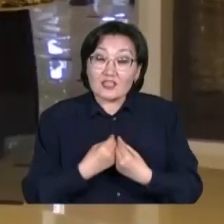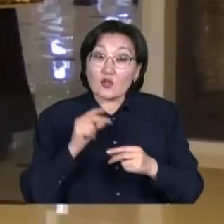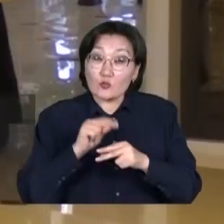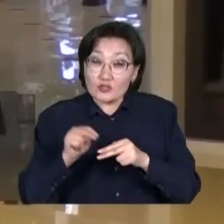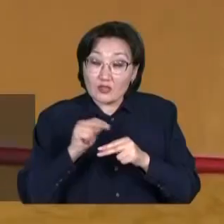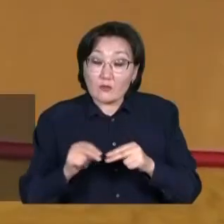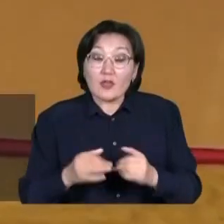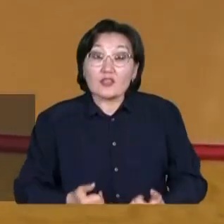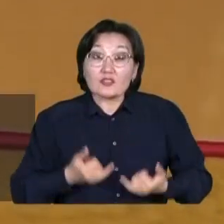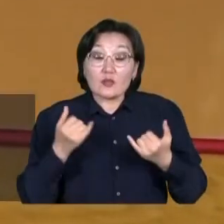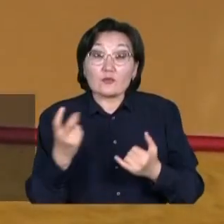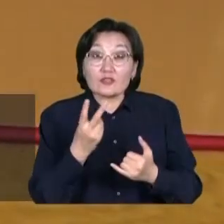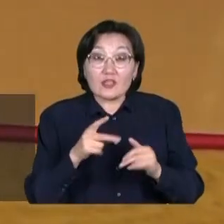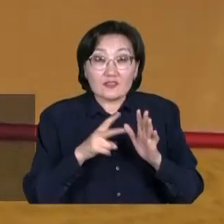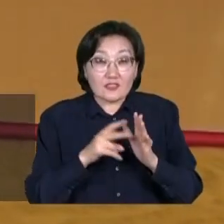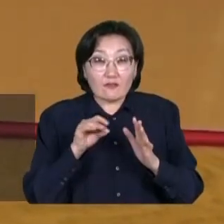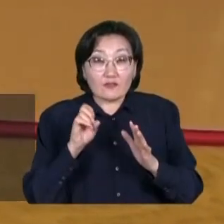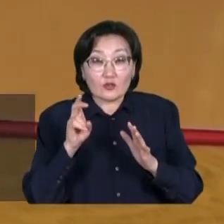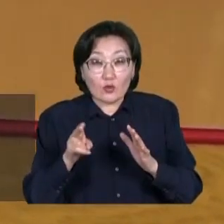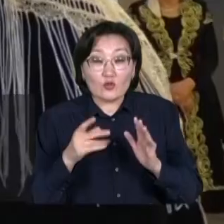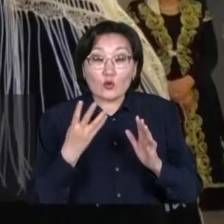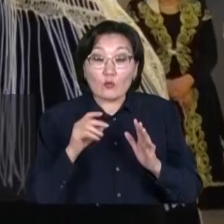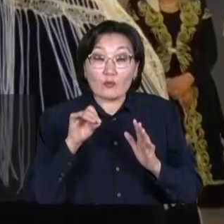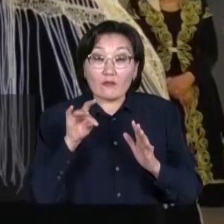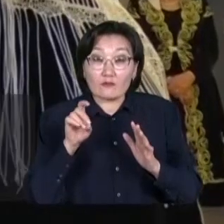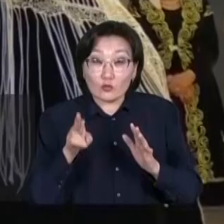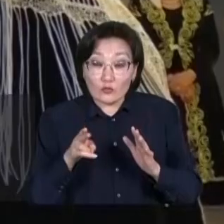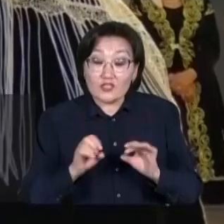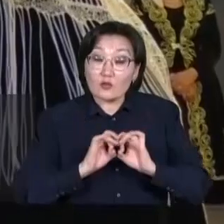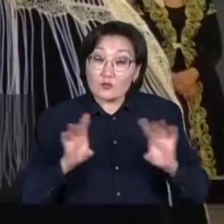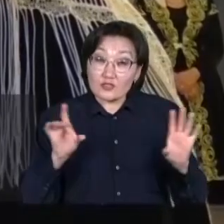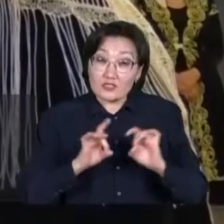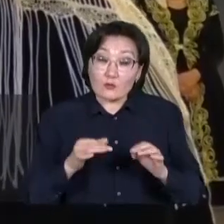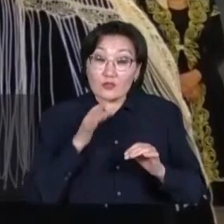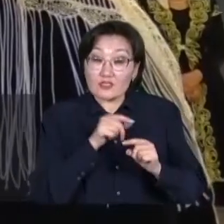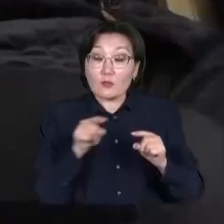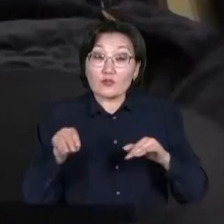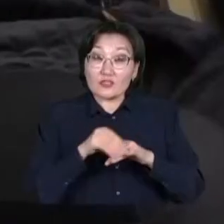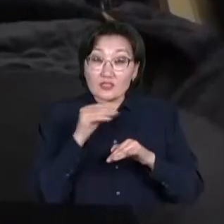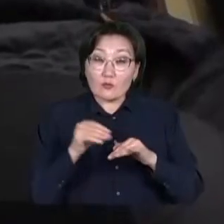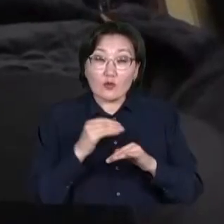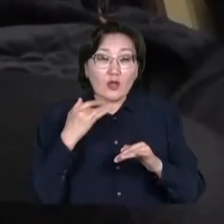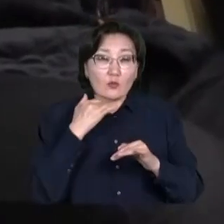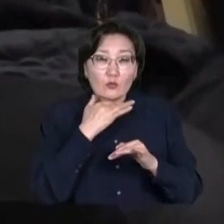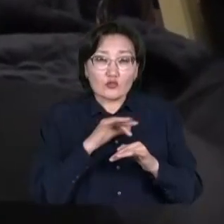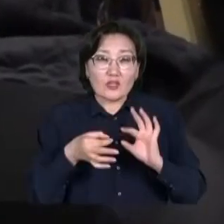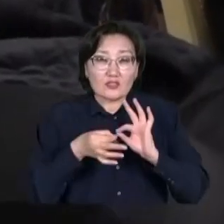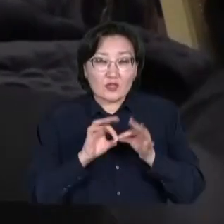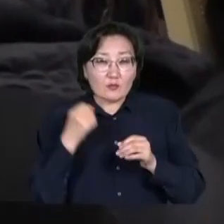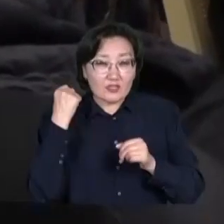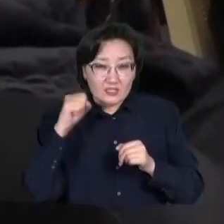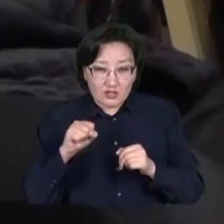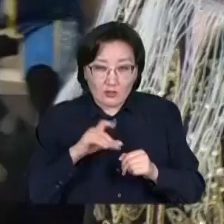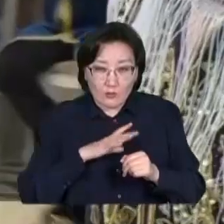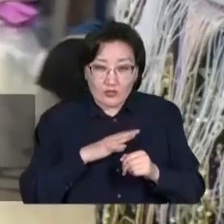Сейчас у почтенной пары 7 внуков и 3 правнуков. Супруги рассказывают, что за время брака преодолели множество испытаний и